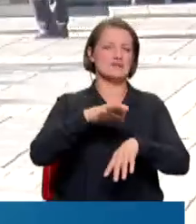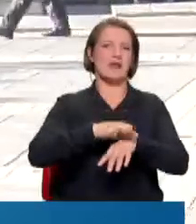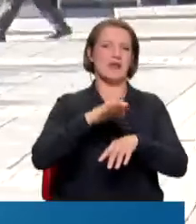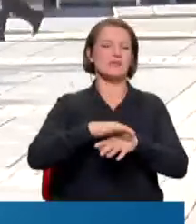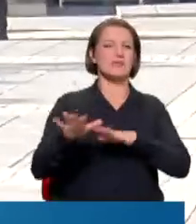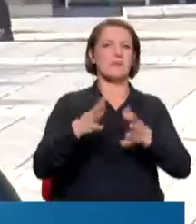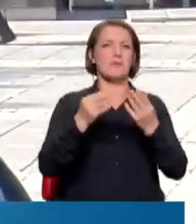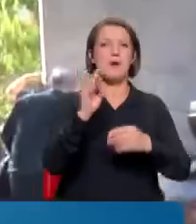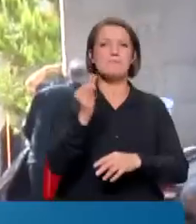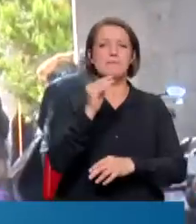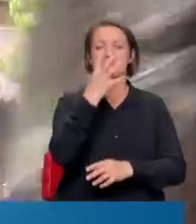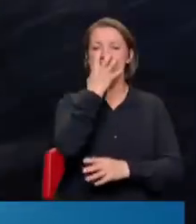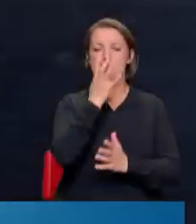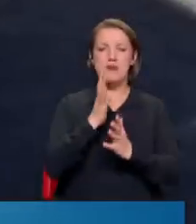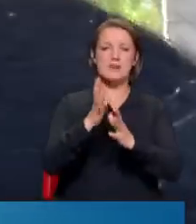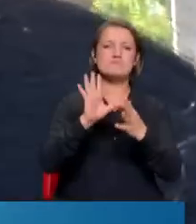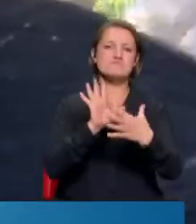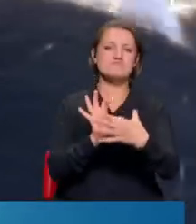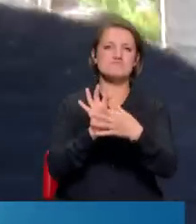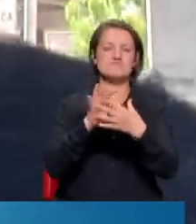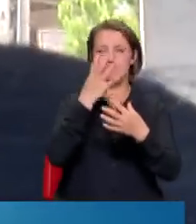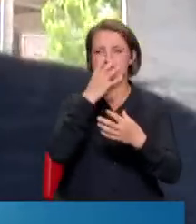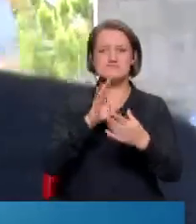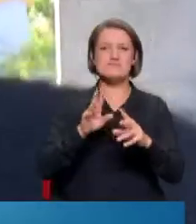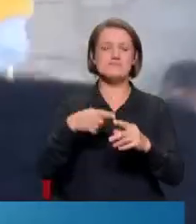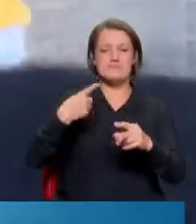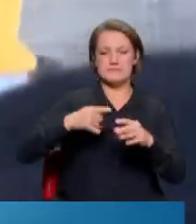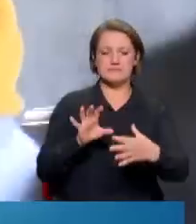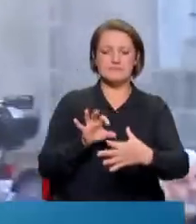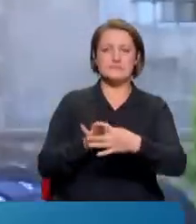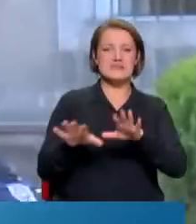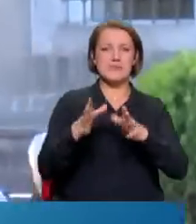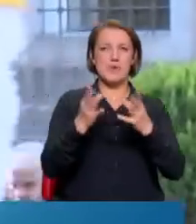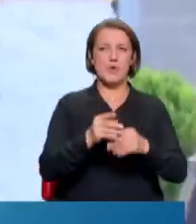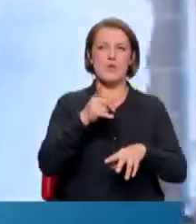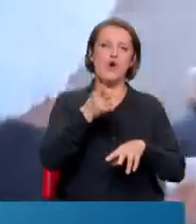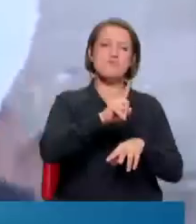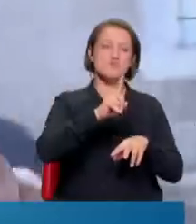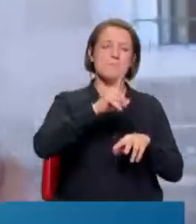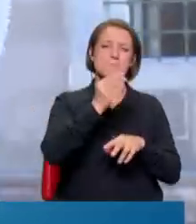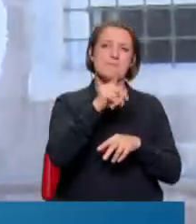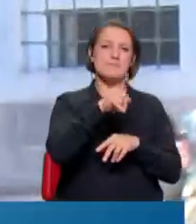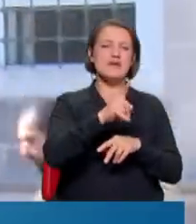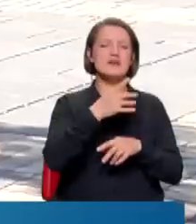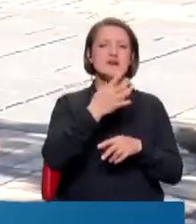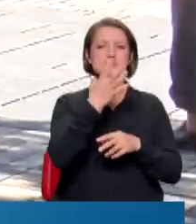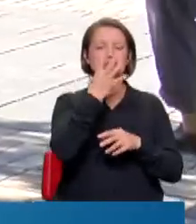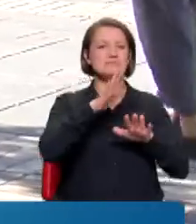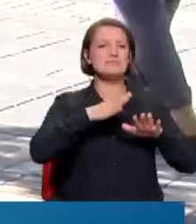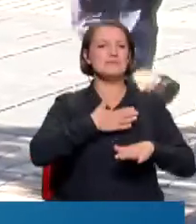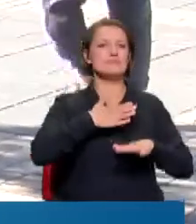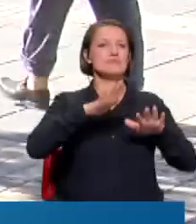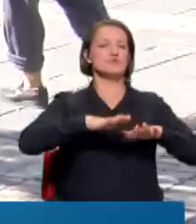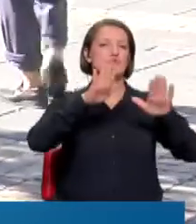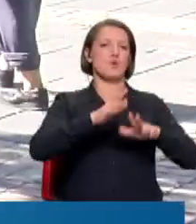yakalandı bebekler yoğun bakımda cihaza bağlıydı deprem oldu Durumu ağır olan Amine bebek cihazın durması sonucu hayatını